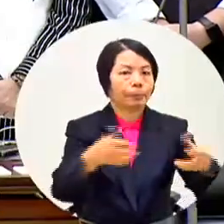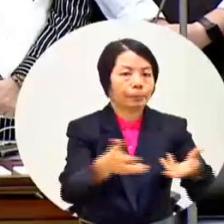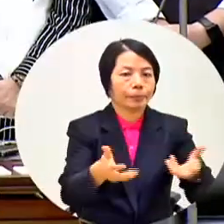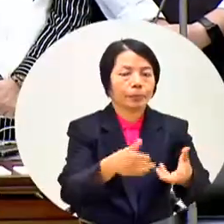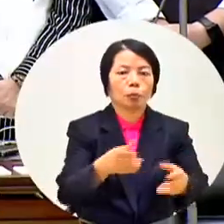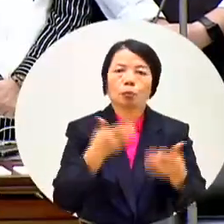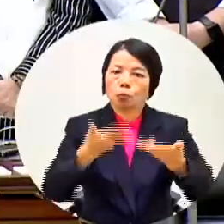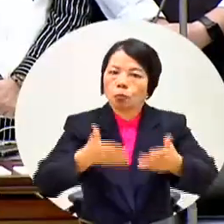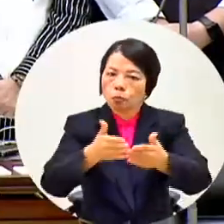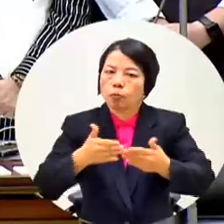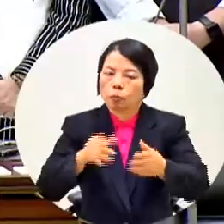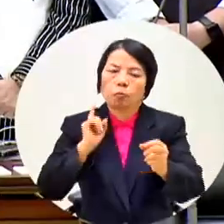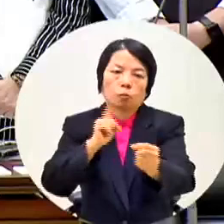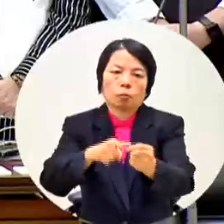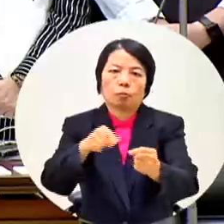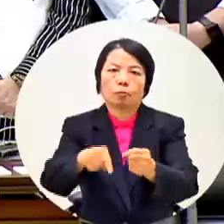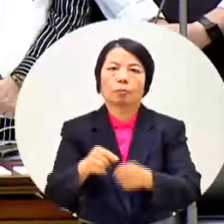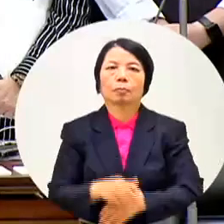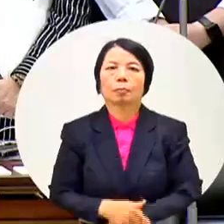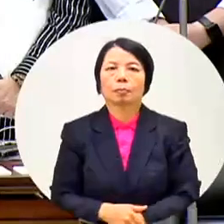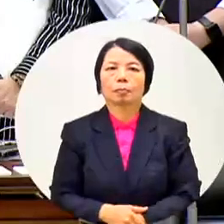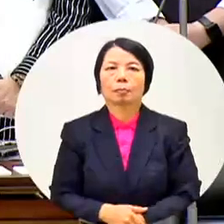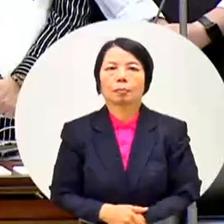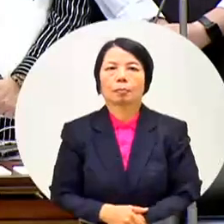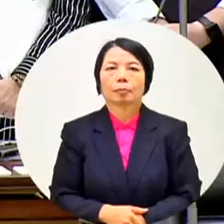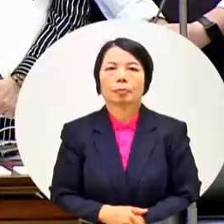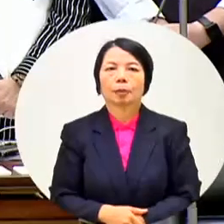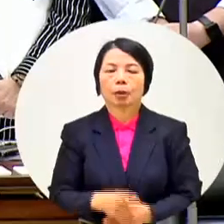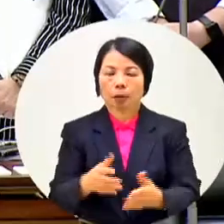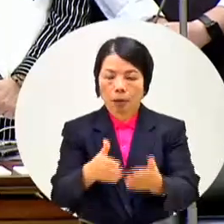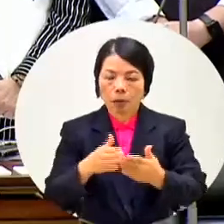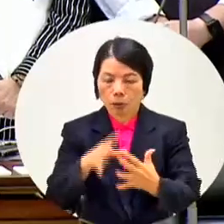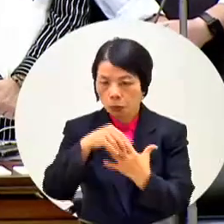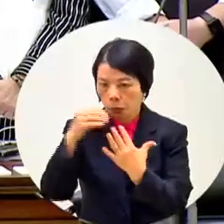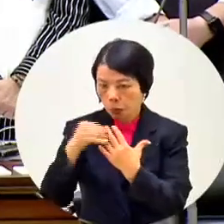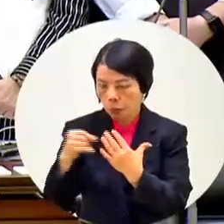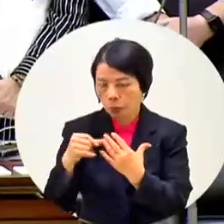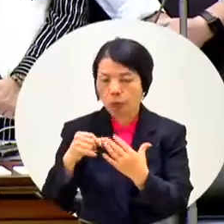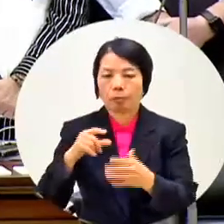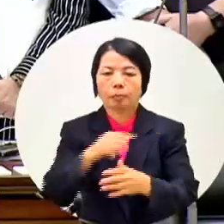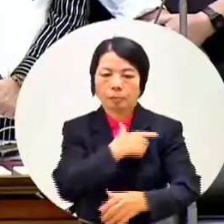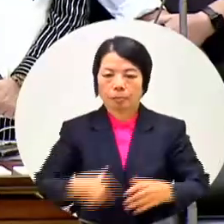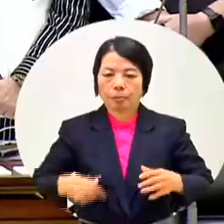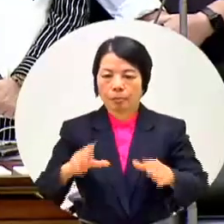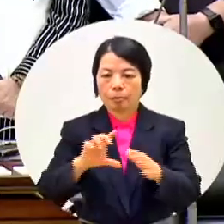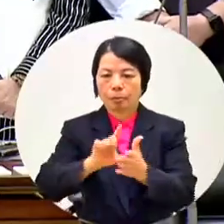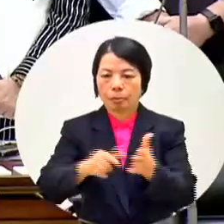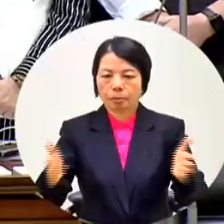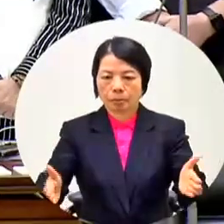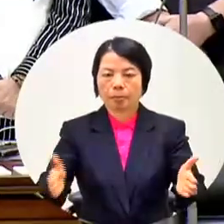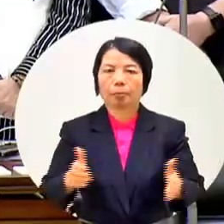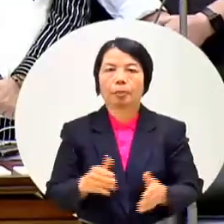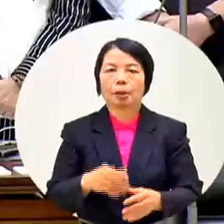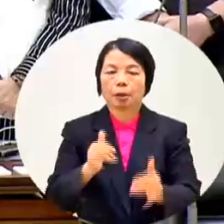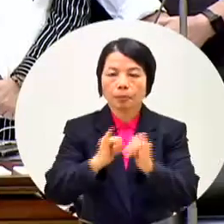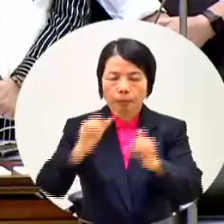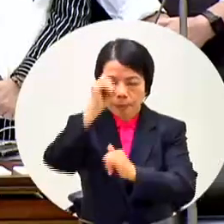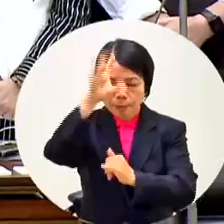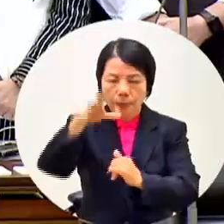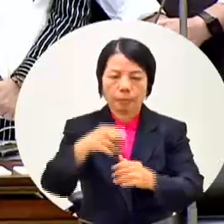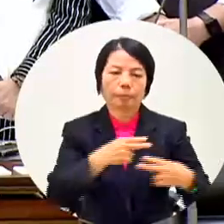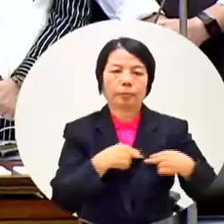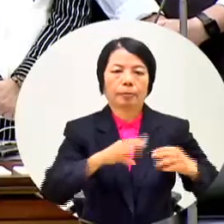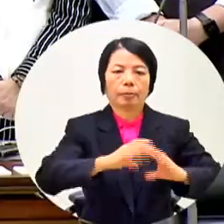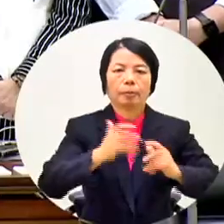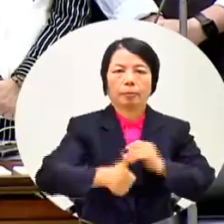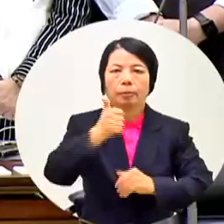整个在选举期间，那当然民进党啊，蔡英文总统他 他也到高雄来开